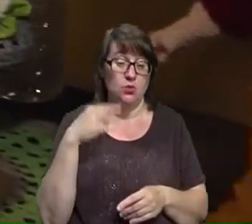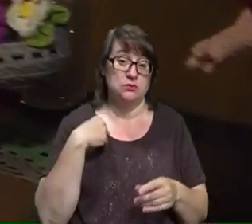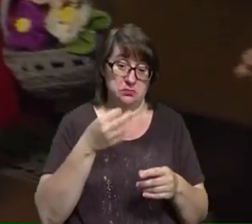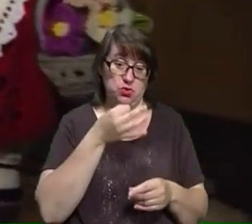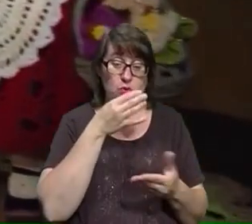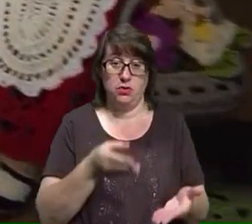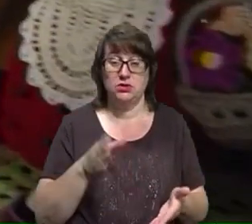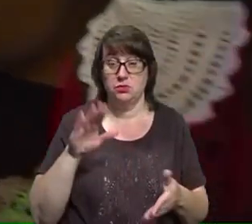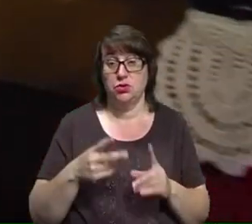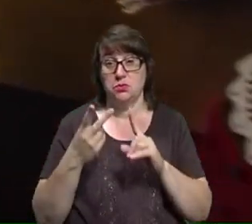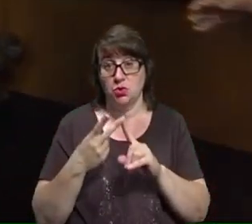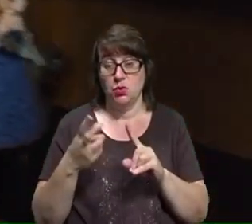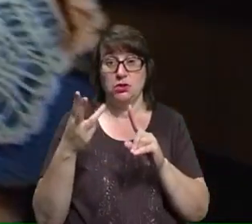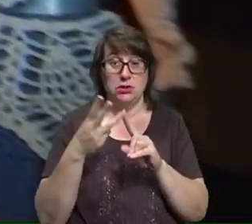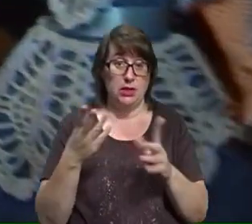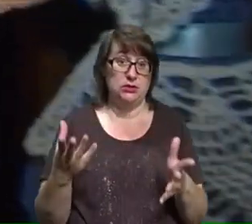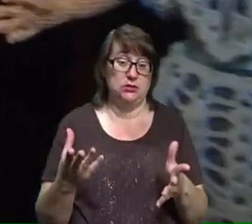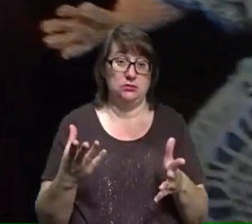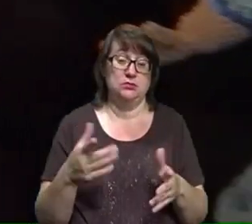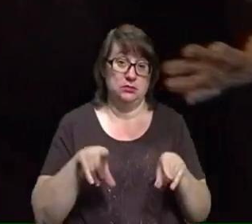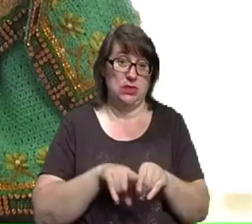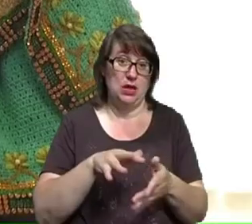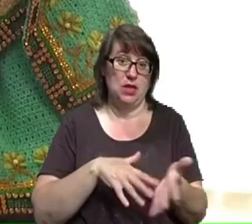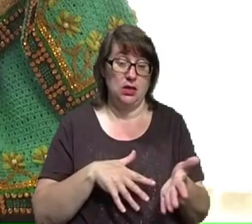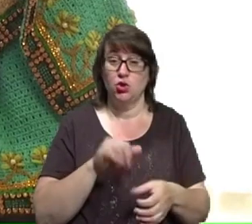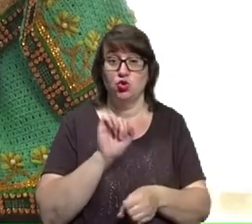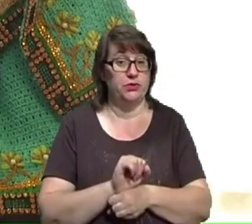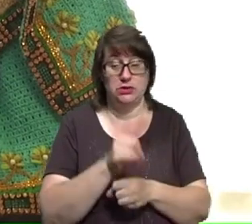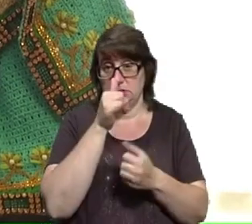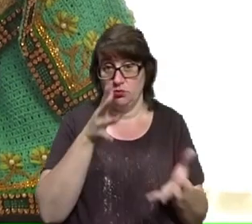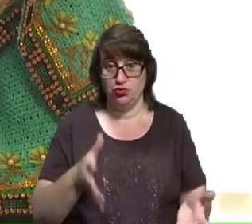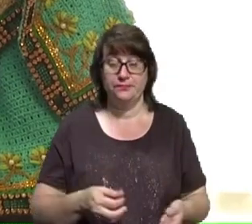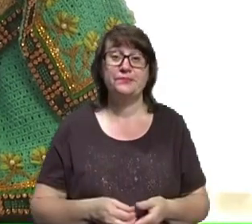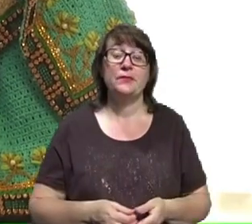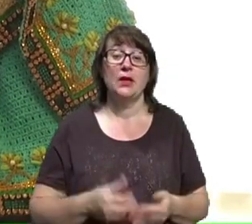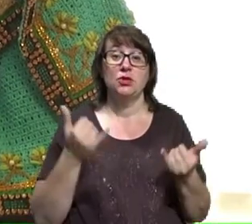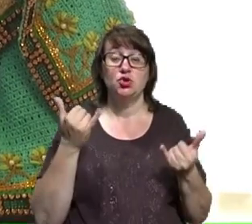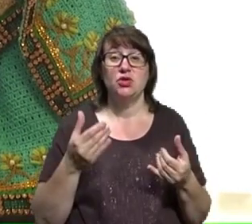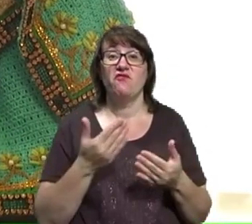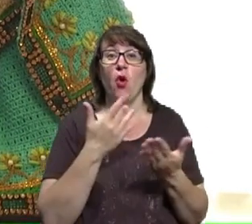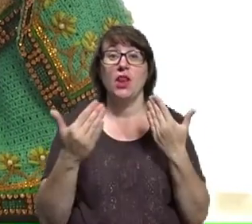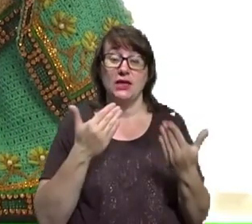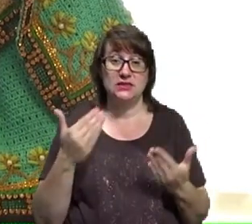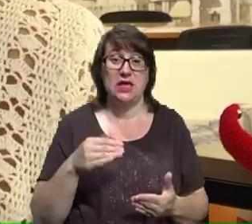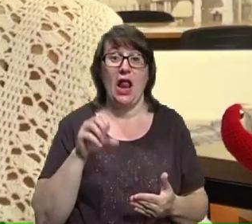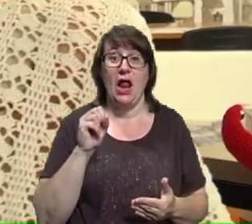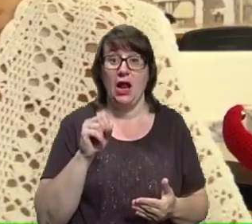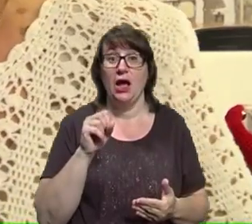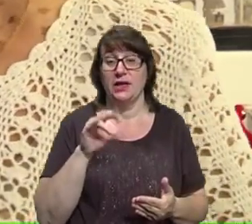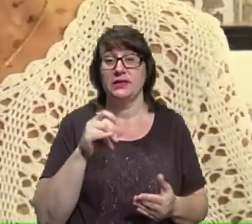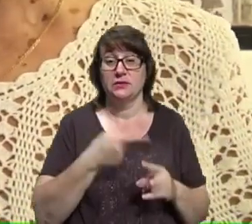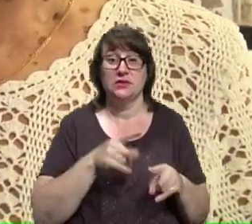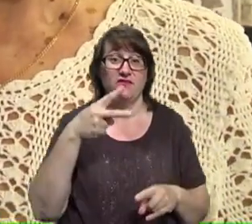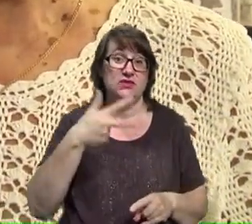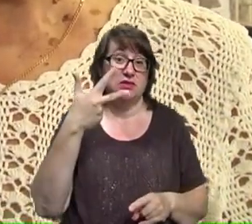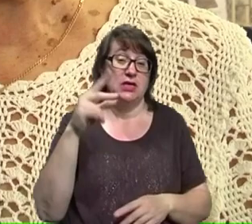другу, третю. І так далі. Зупинитися вже не можу. Сьогодні в колекції Лариси Шумінської 23 ляльки. Вони для